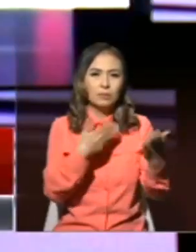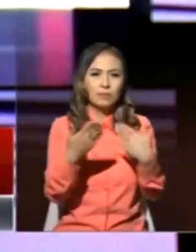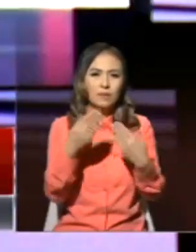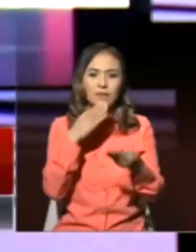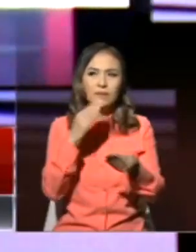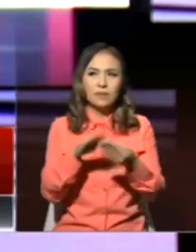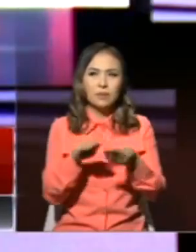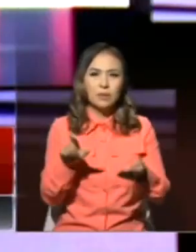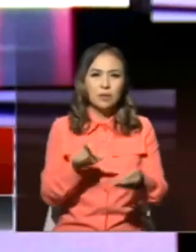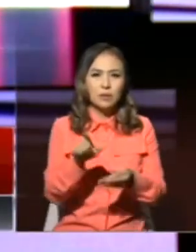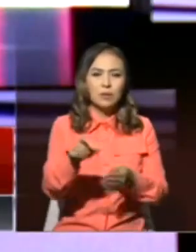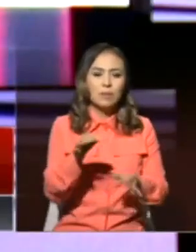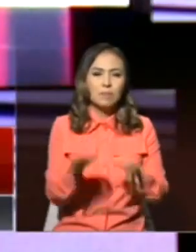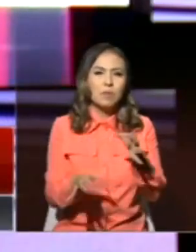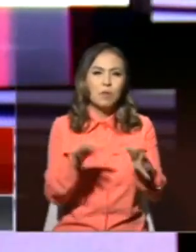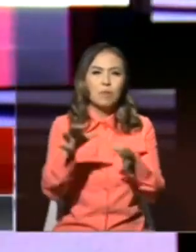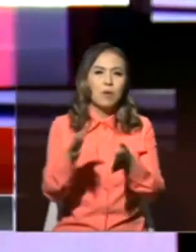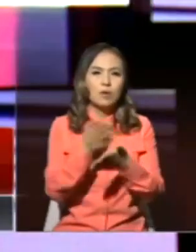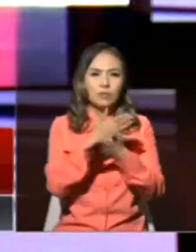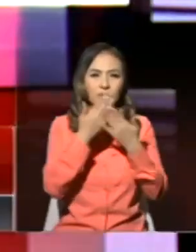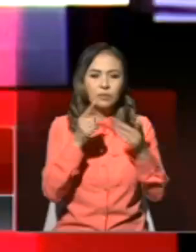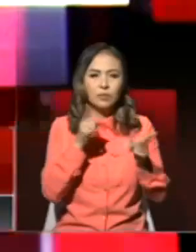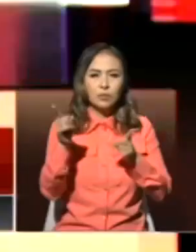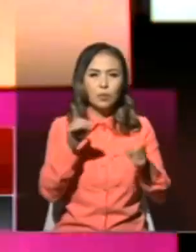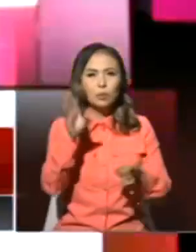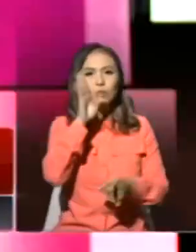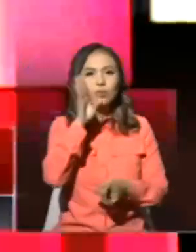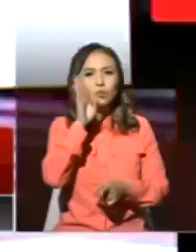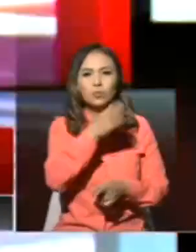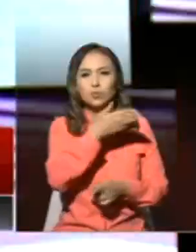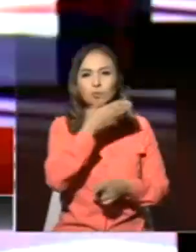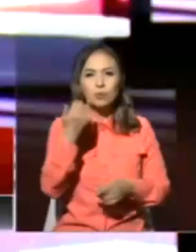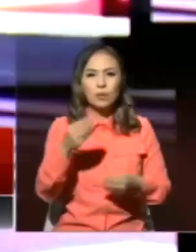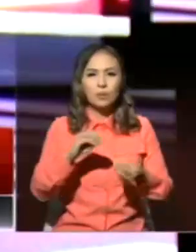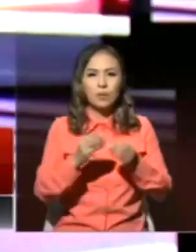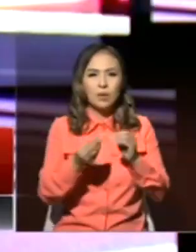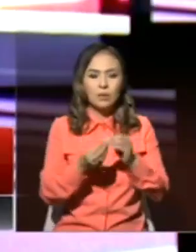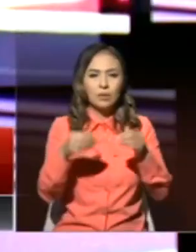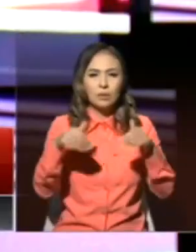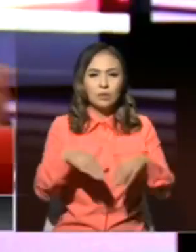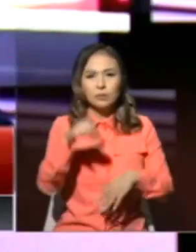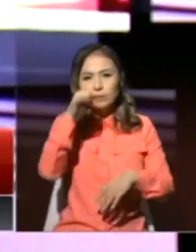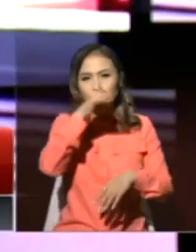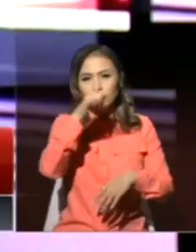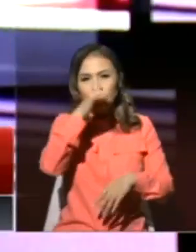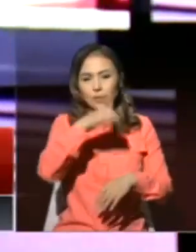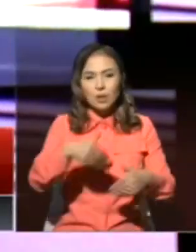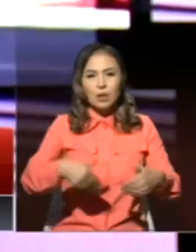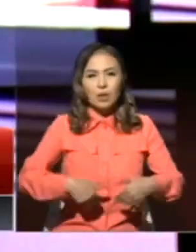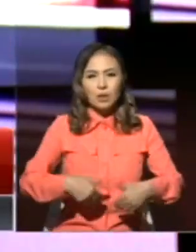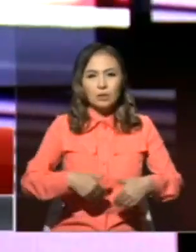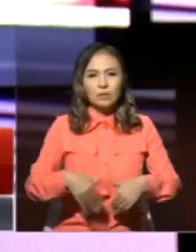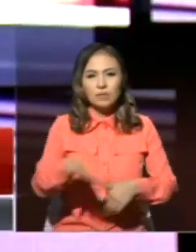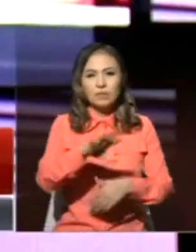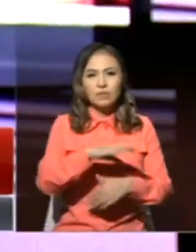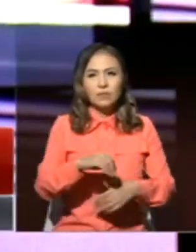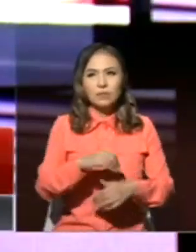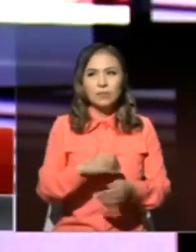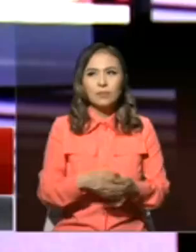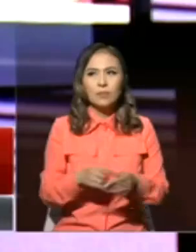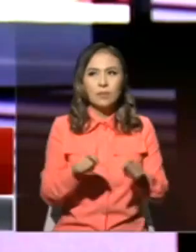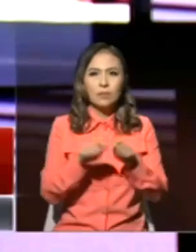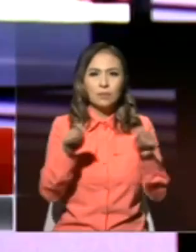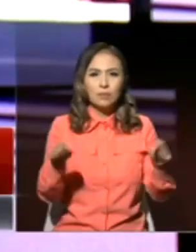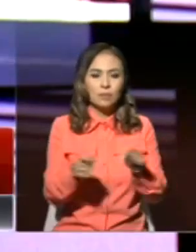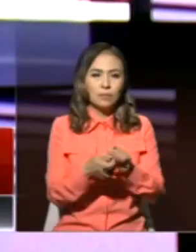мына жолымыз тесік, анау жоқ, мына суымыз жоқ, мынау проблемалар шешілмеген. Ал аштық Қапшағайды. Ашылғалы бір